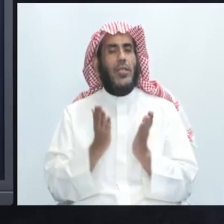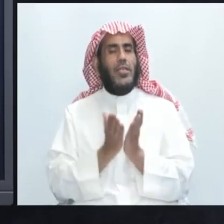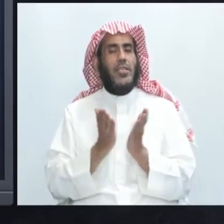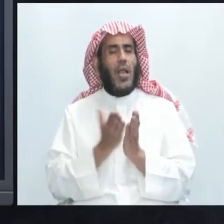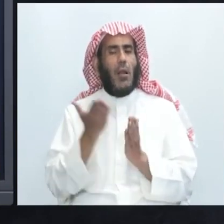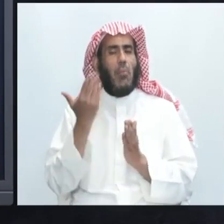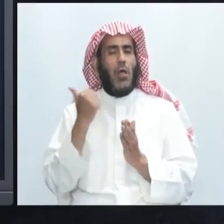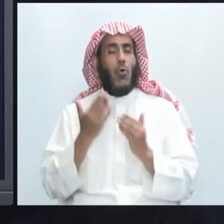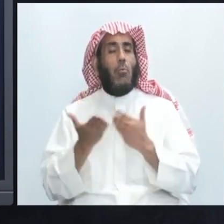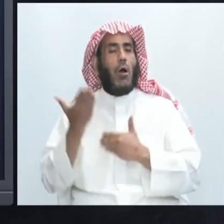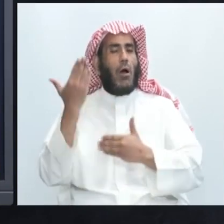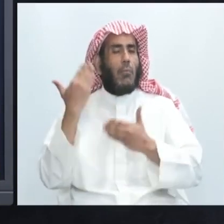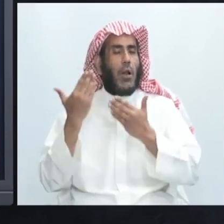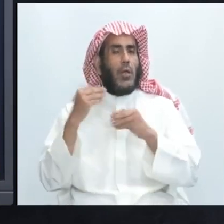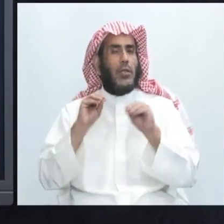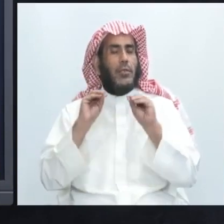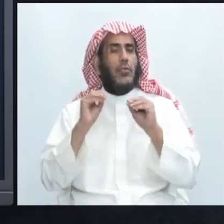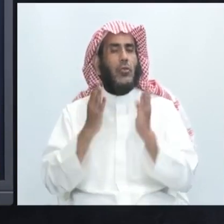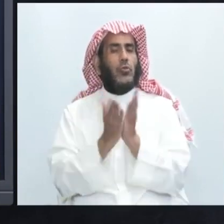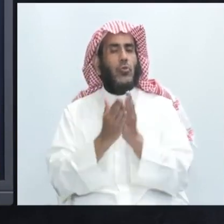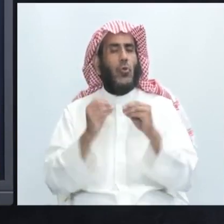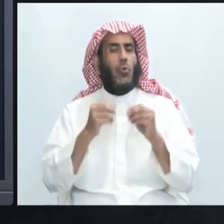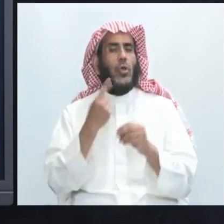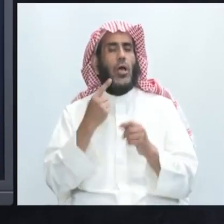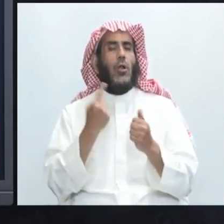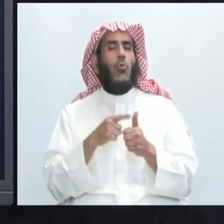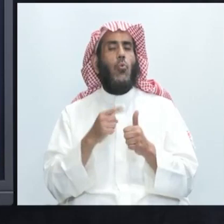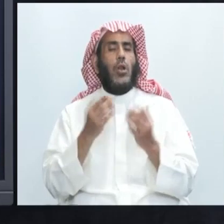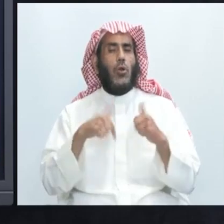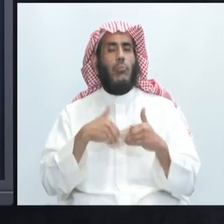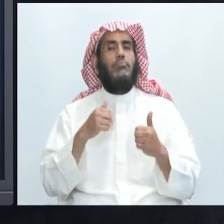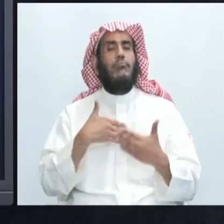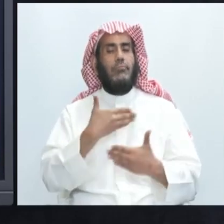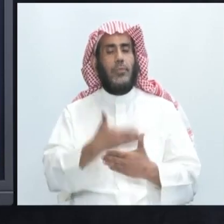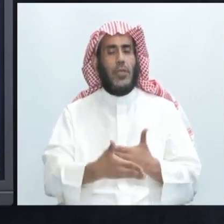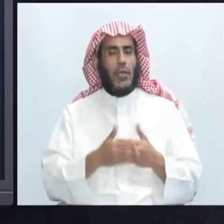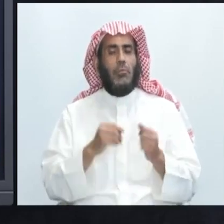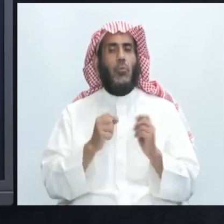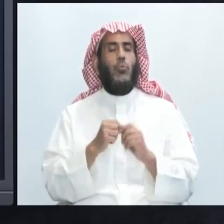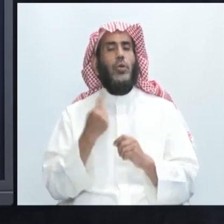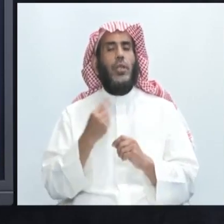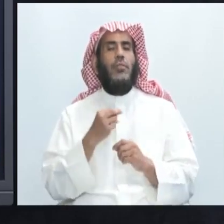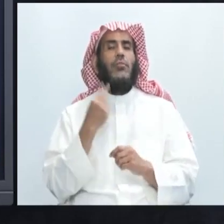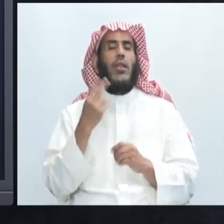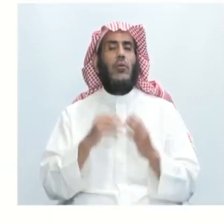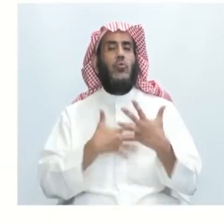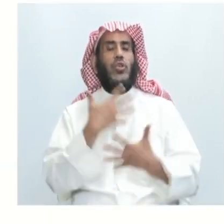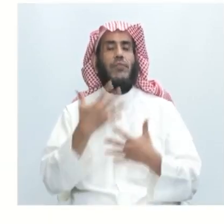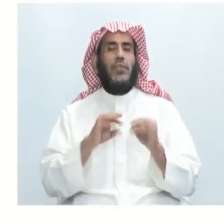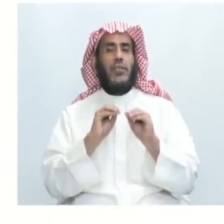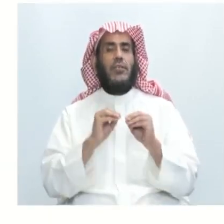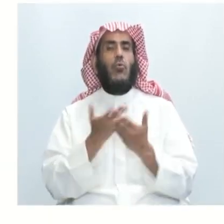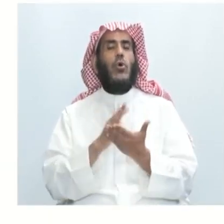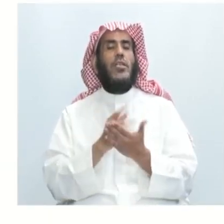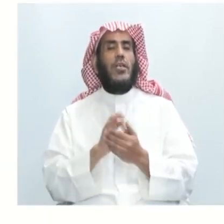الماضي وما قبل الماضي كنا نتحدثنا هند رستراعيه على الوحده الاولى واليوم نستكمل ايضا دروس اثرائيه عن الوحده الثانيه ويشاركني في تقديمي